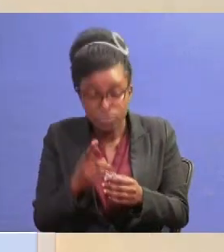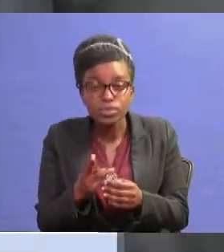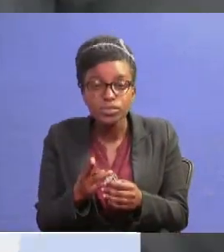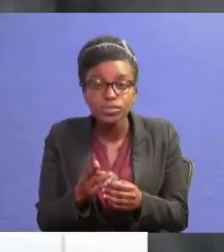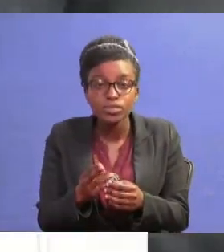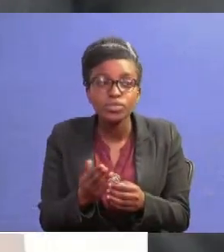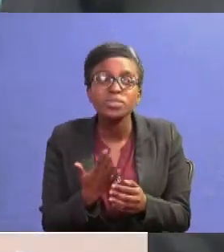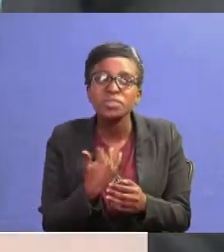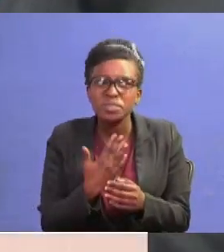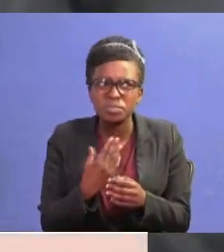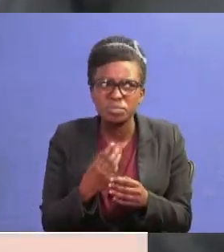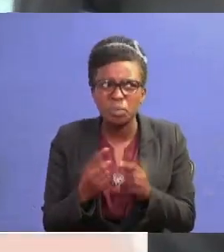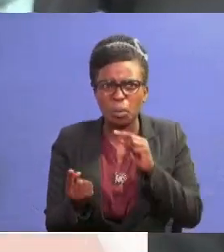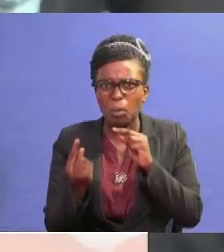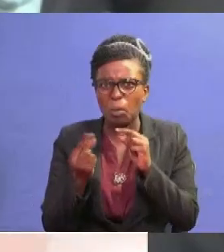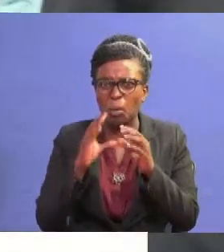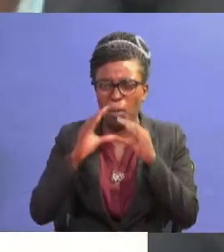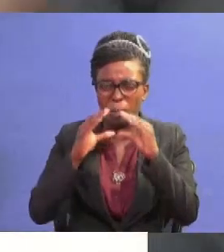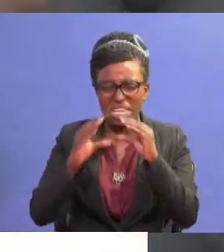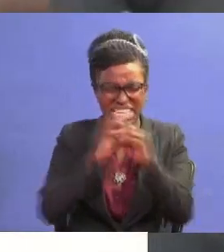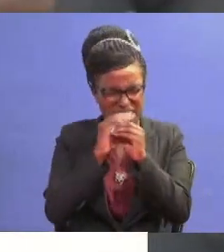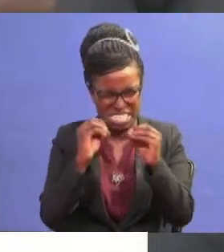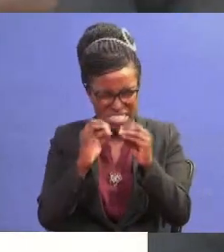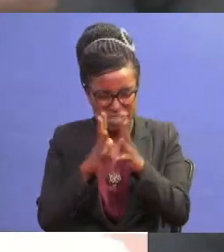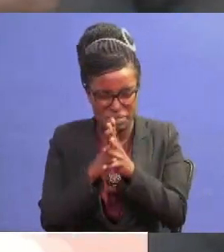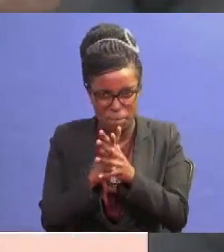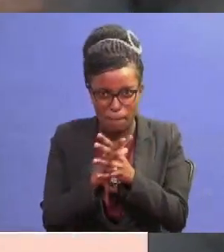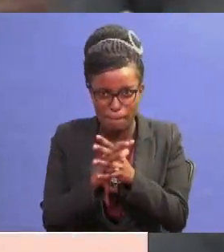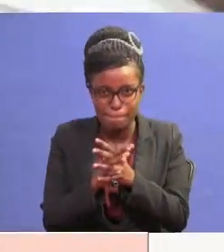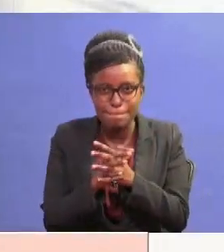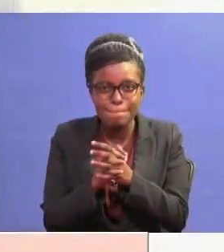walidinda kuzungumza. James Baraka, Runinga ya KU.